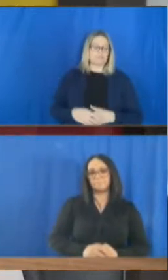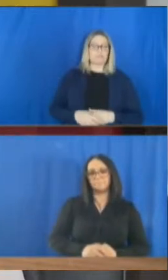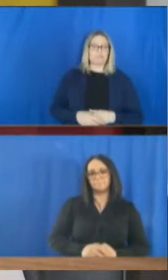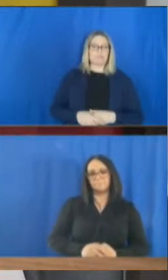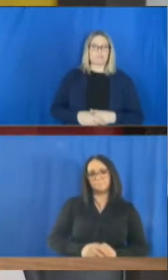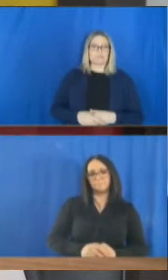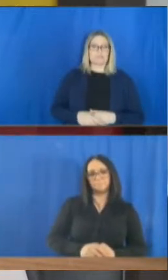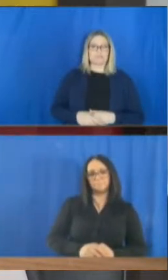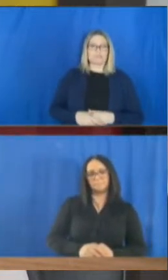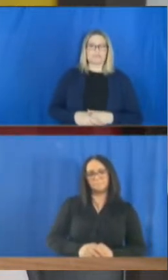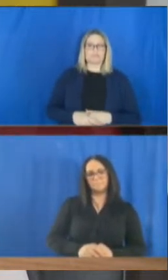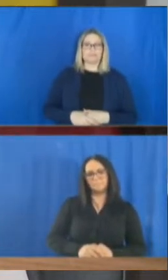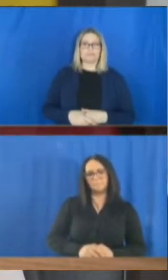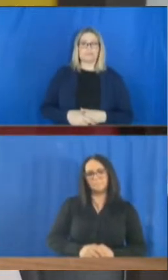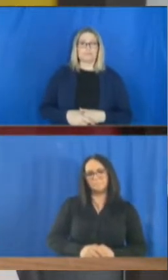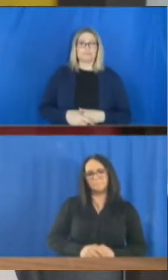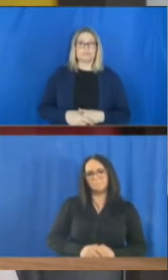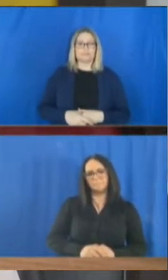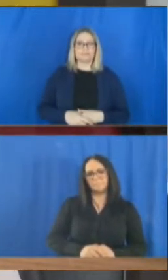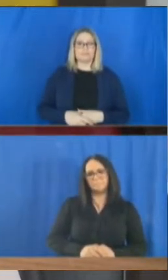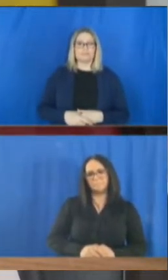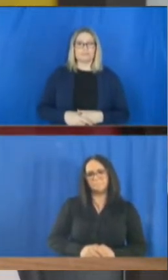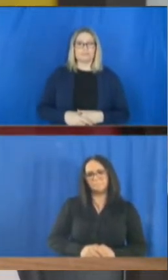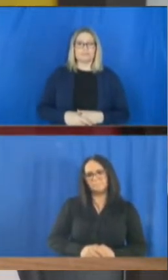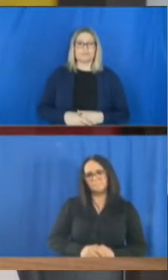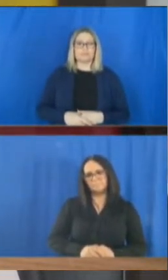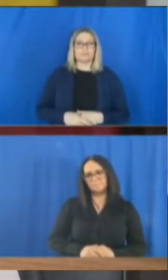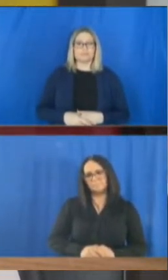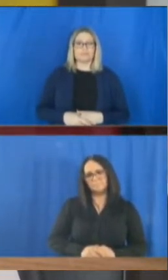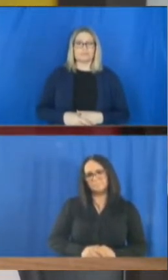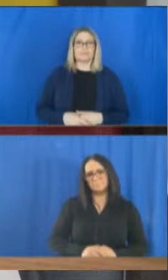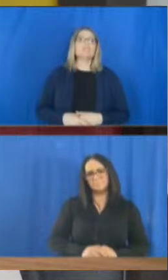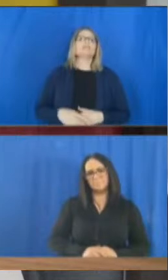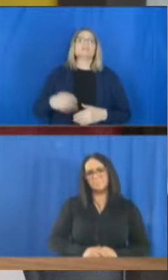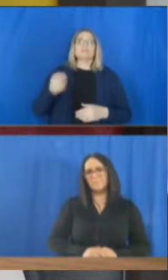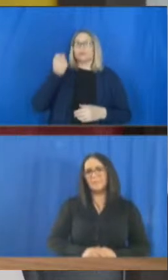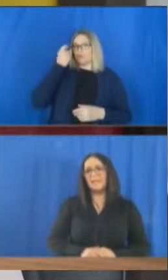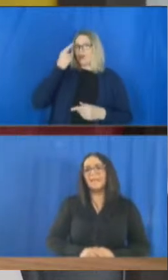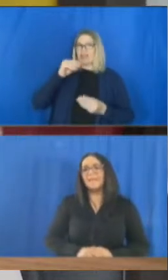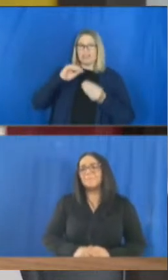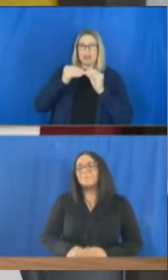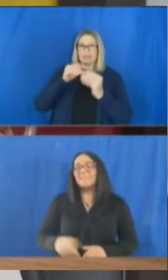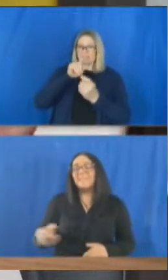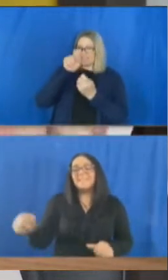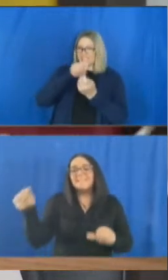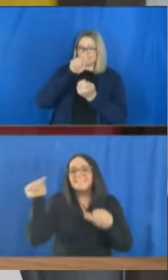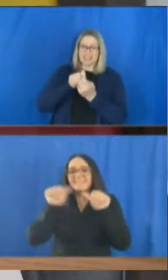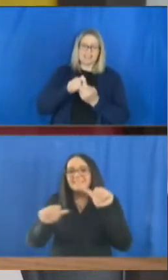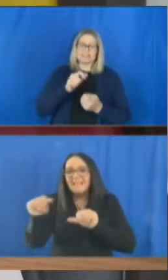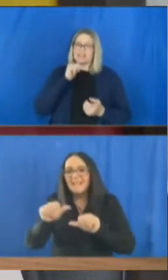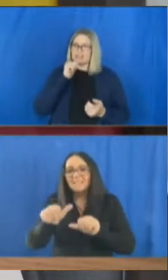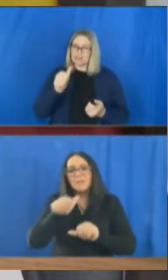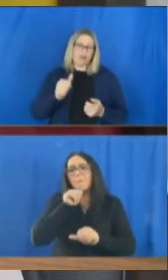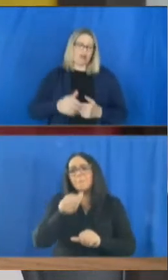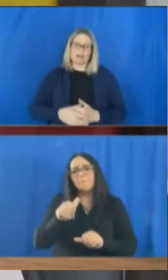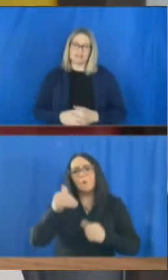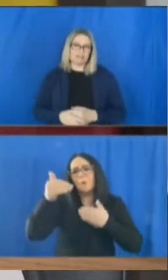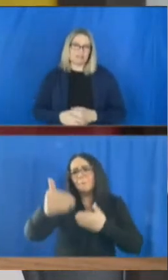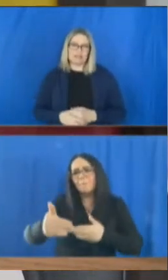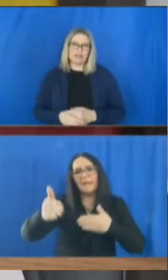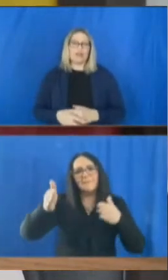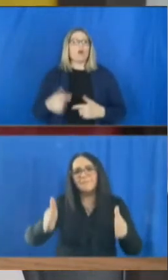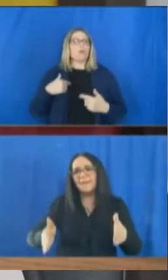toute l'information qu'on a aujourd'hui, mais c'est vraiment d'avoir confiance dans la population, de continuer à suivre toutes les directives qu'on donne aujourd'hui.